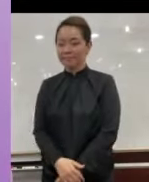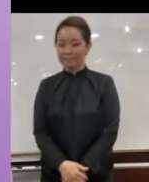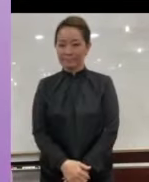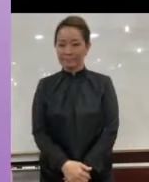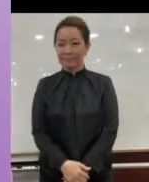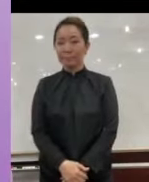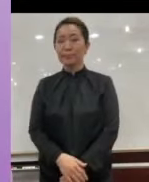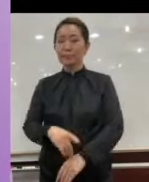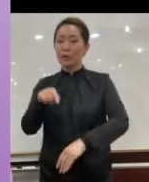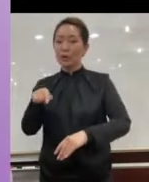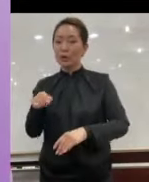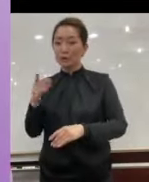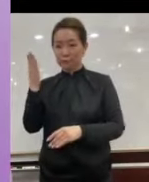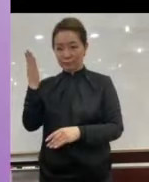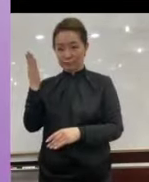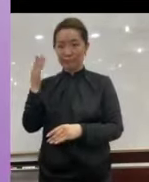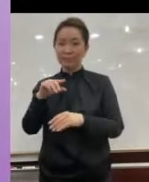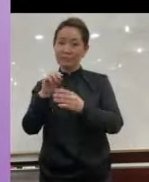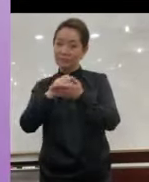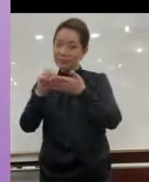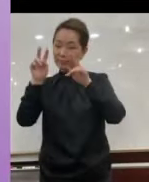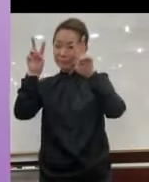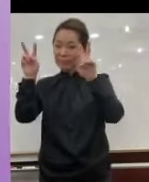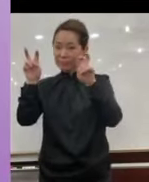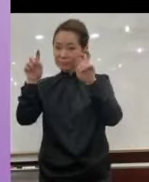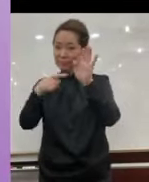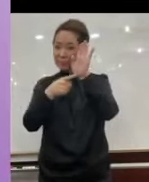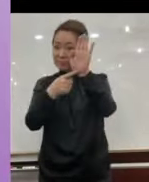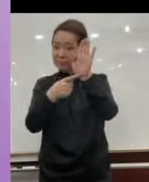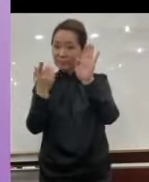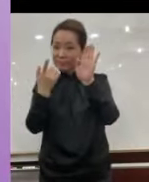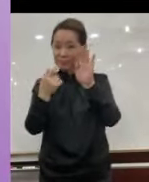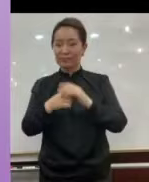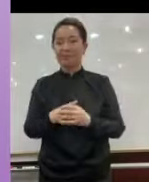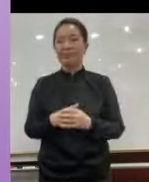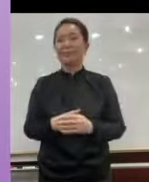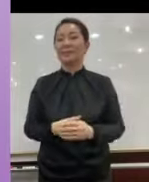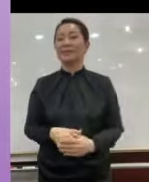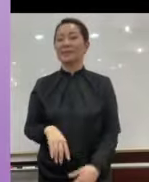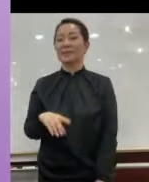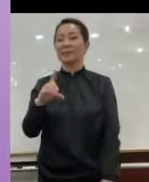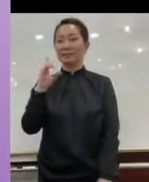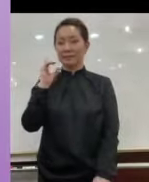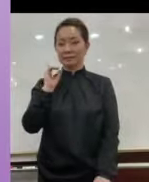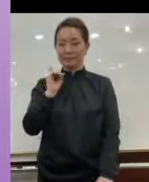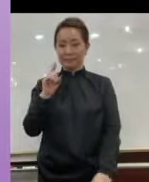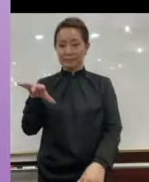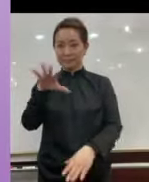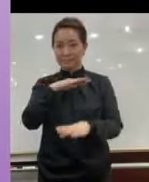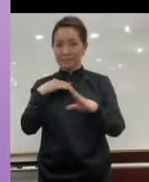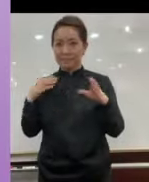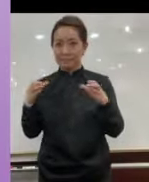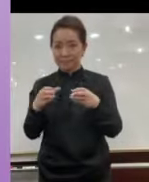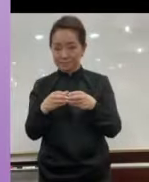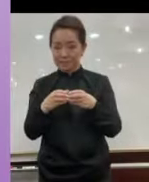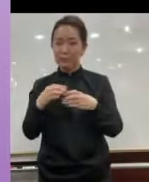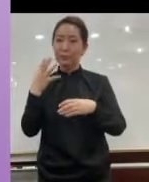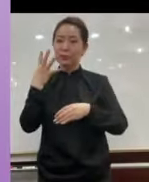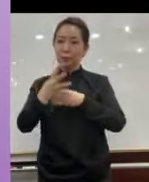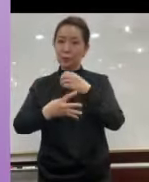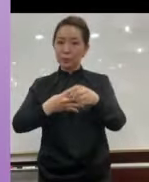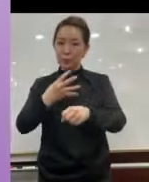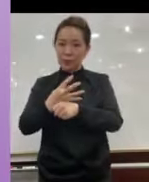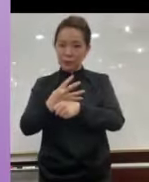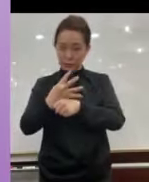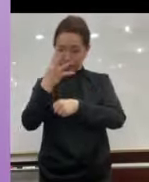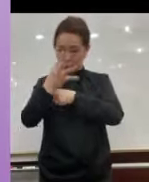За өнөөдрийн бидний ярилцах сэдэв бол өнөөдрийн сэдэв бидний одоо энэ 4 жил хэрэгжүүлж